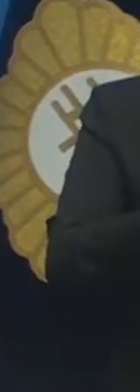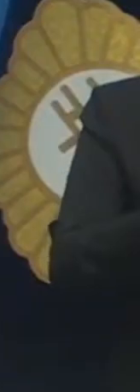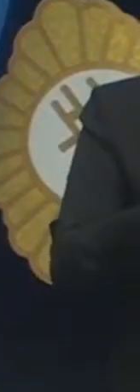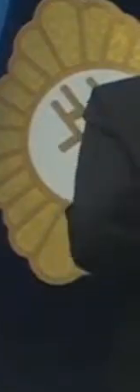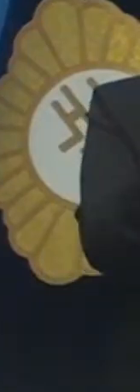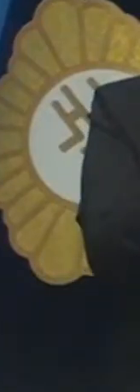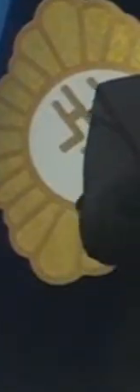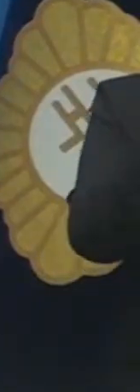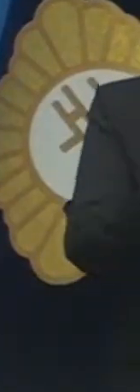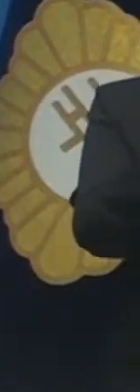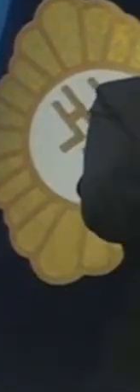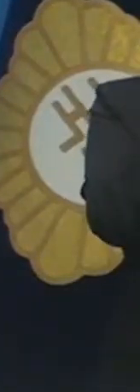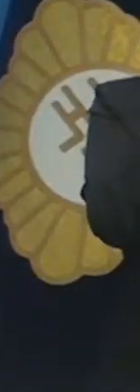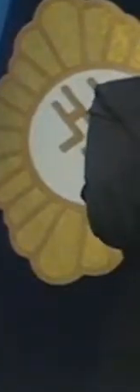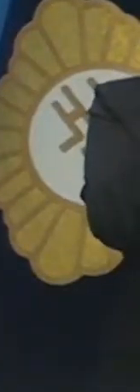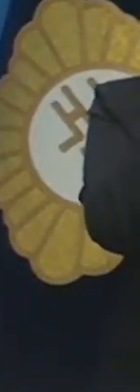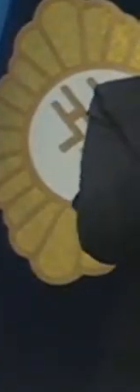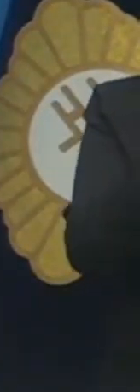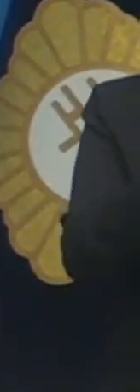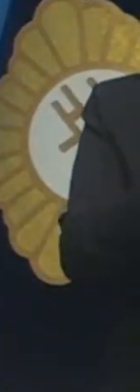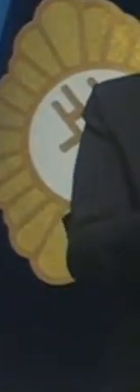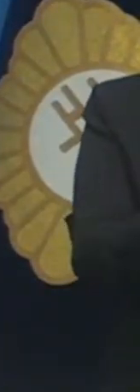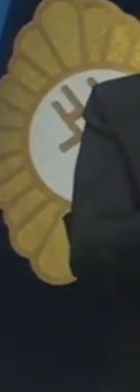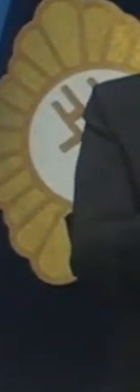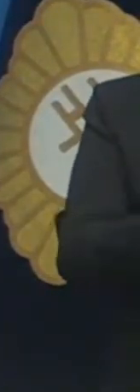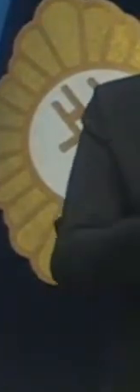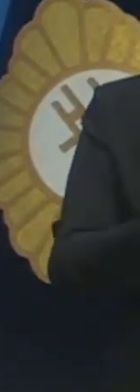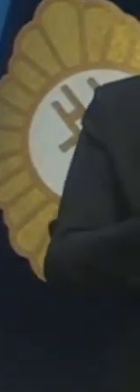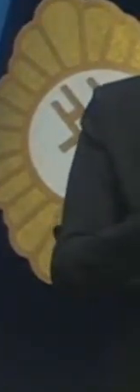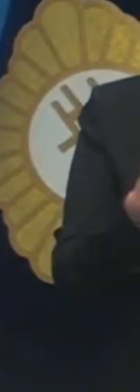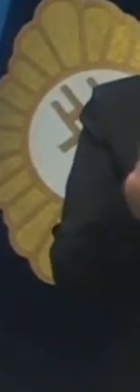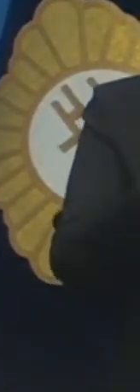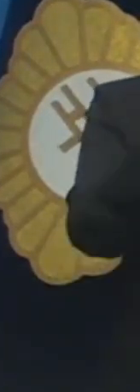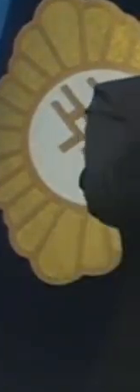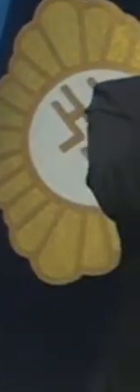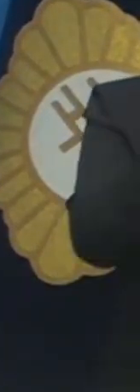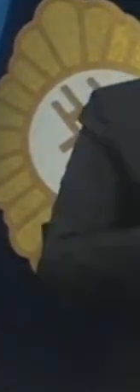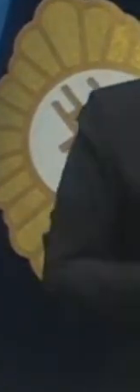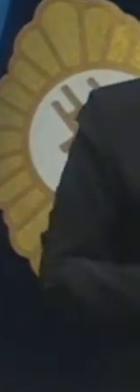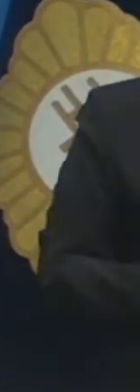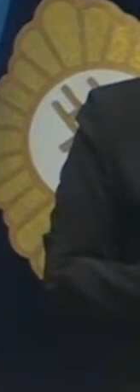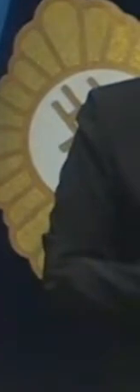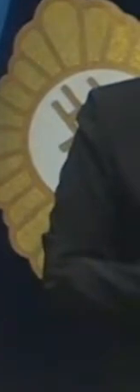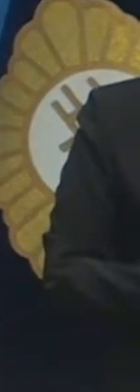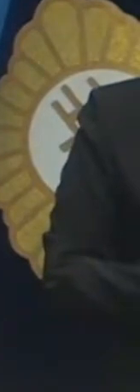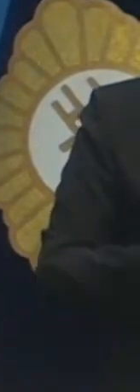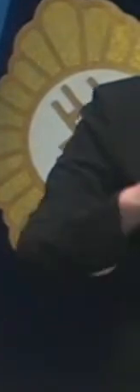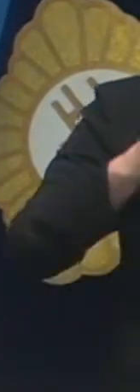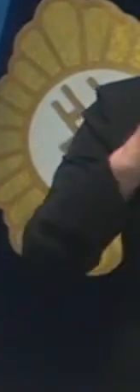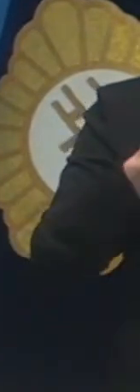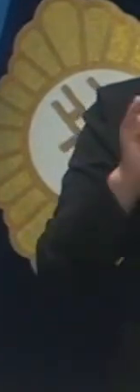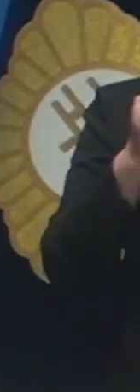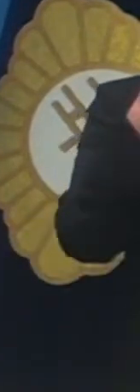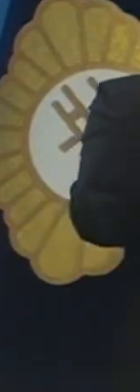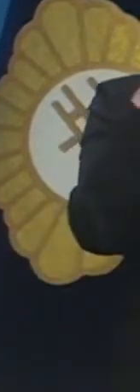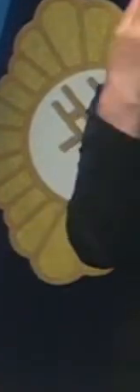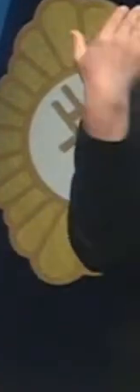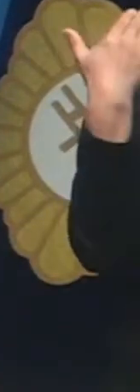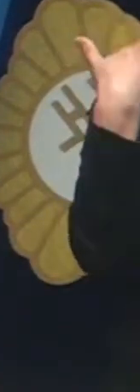문제가 있다는 언론 보도는 차고 넘치게 나왔습니다. 국민대